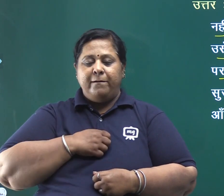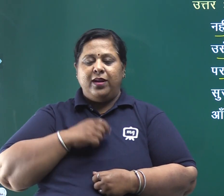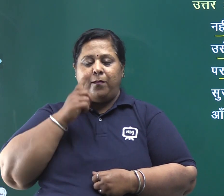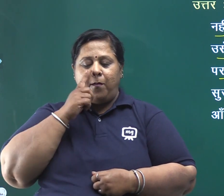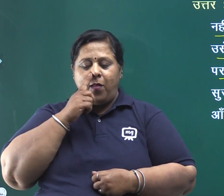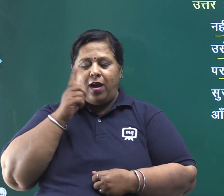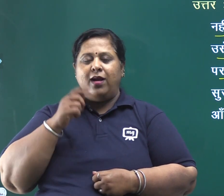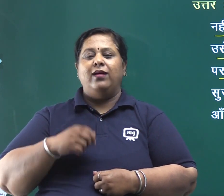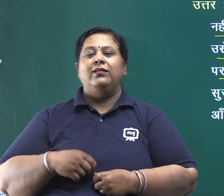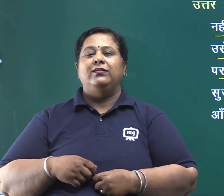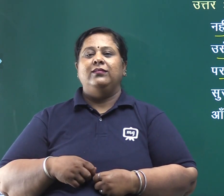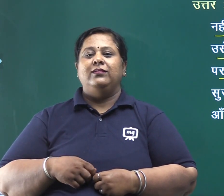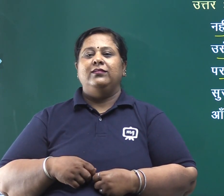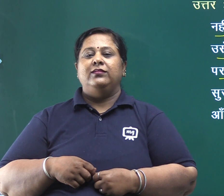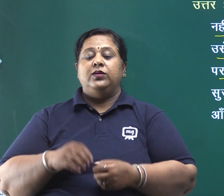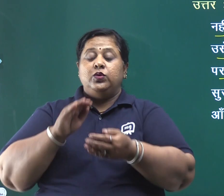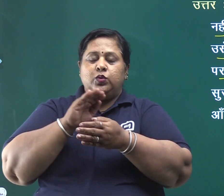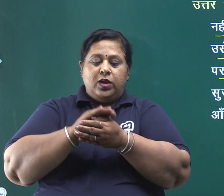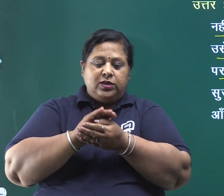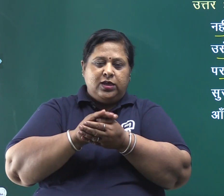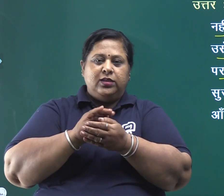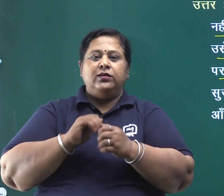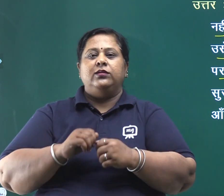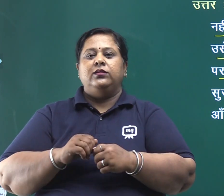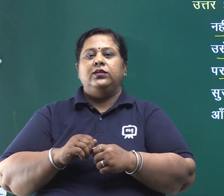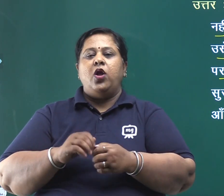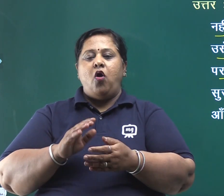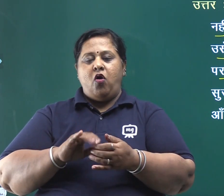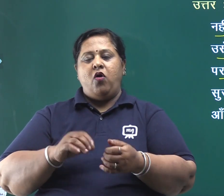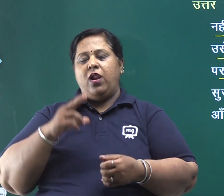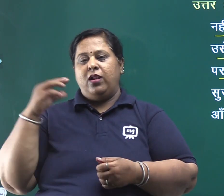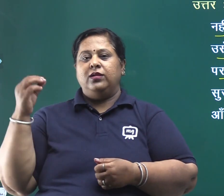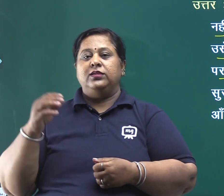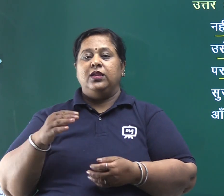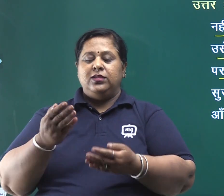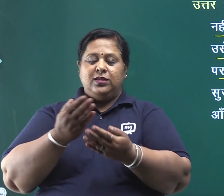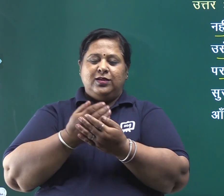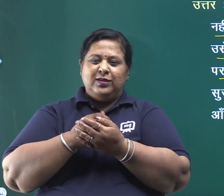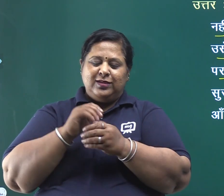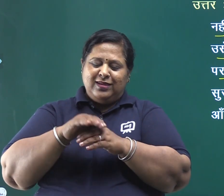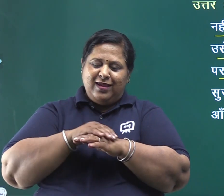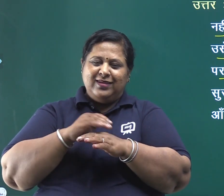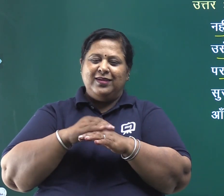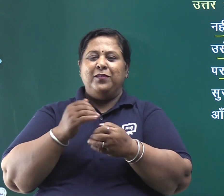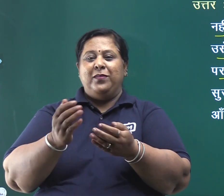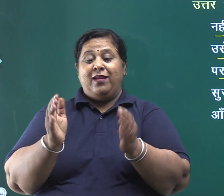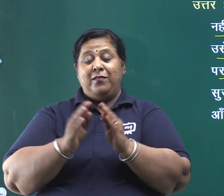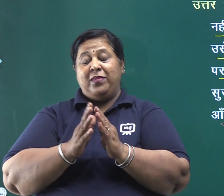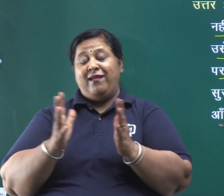अपनी माँ का सुरक्षित और स्नेह से भरा